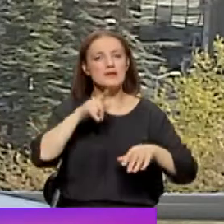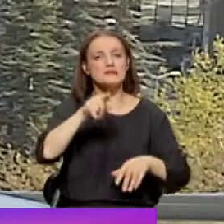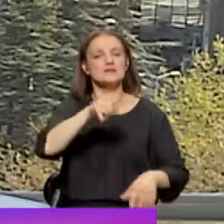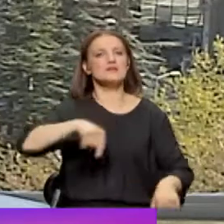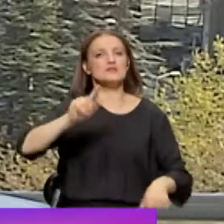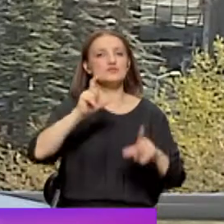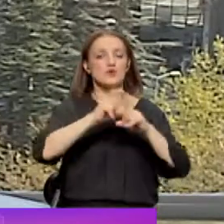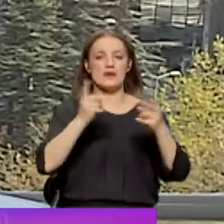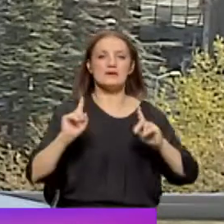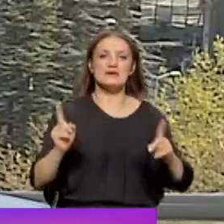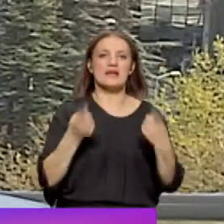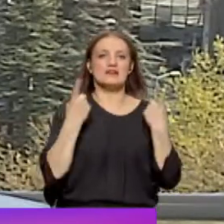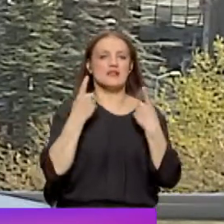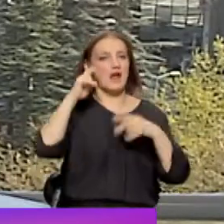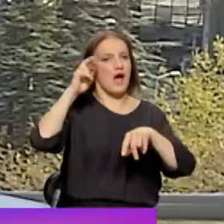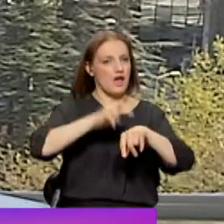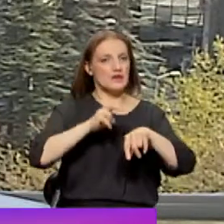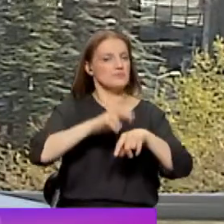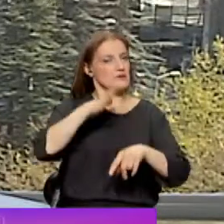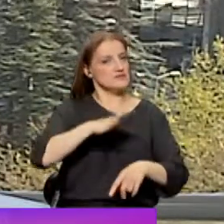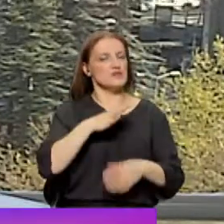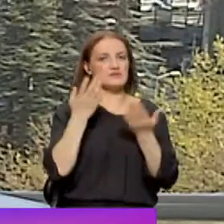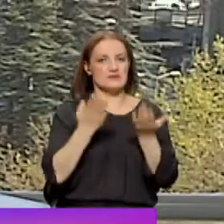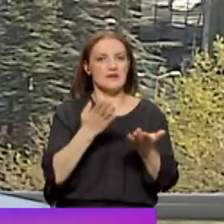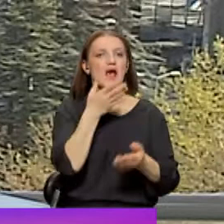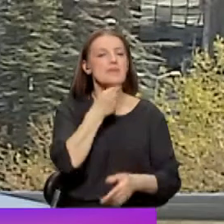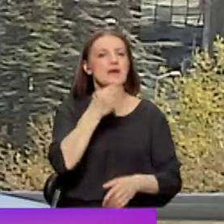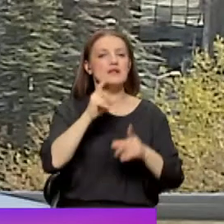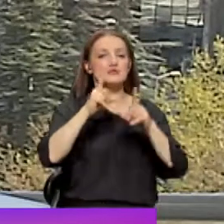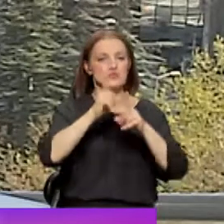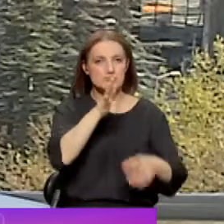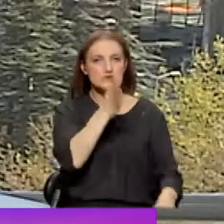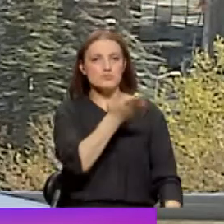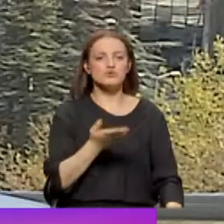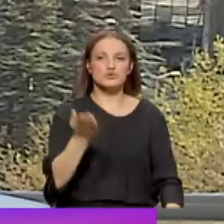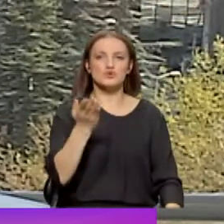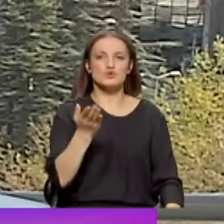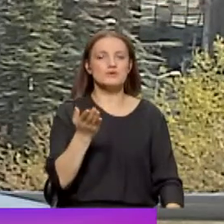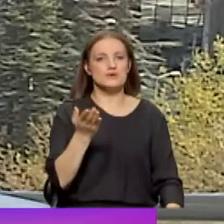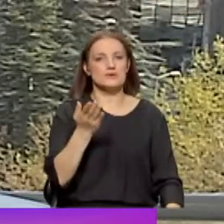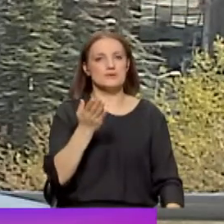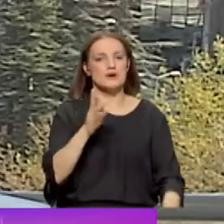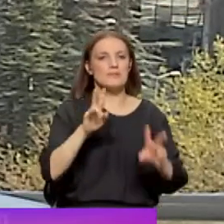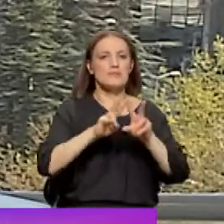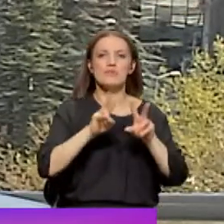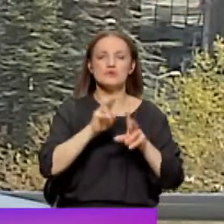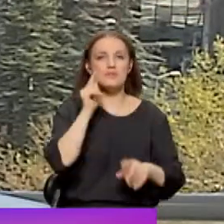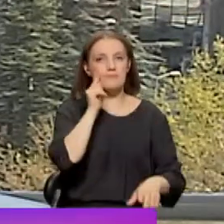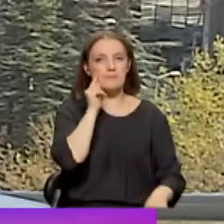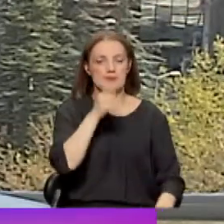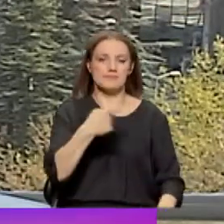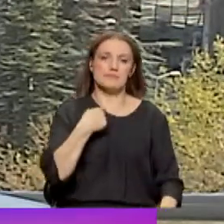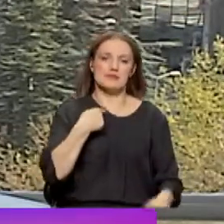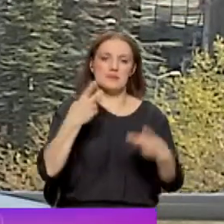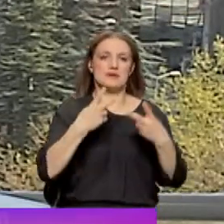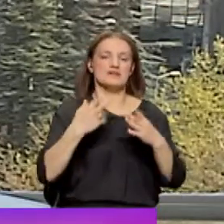durumunuzu yetkililere hatırlatmak isteyeceksinizdir. Emeklinin durumunu biliyor musunuz diye aslında Mahmut Nejat Yavuz da bizlere